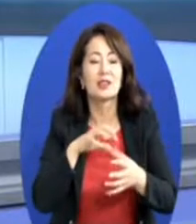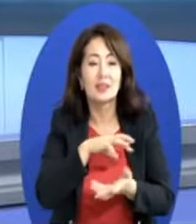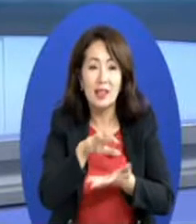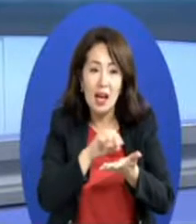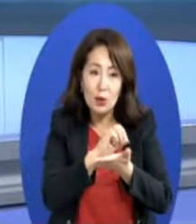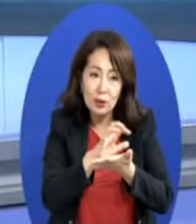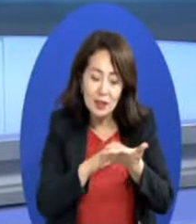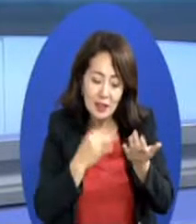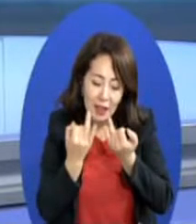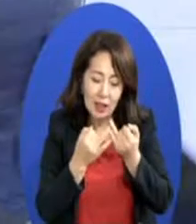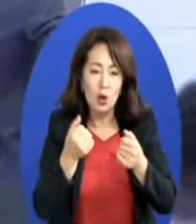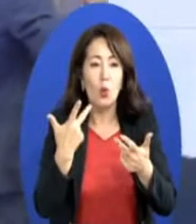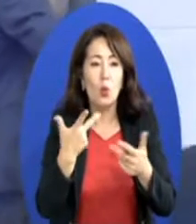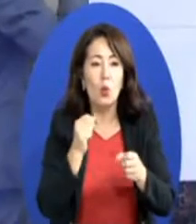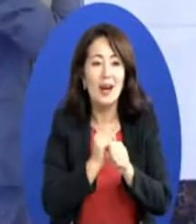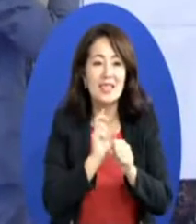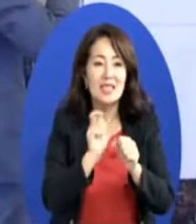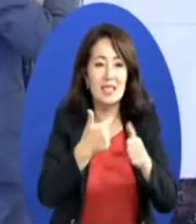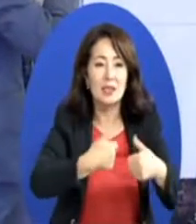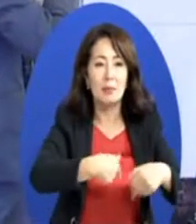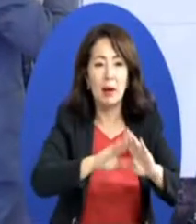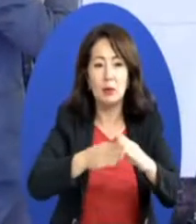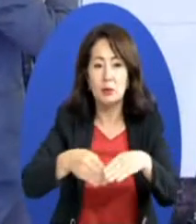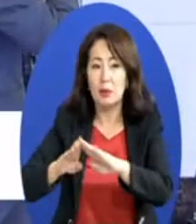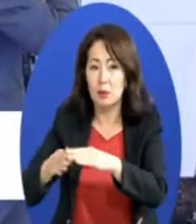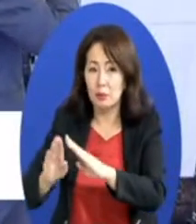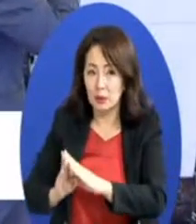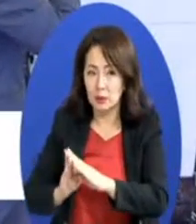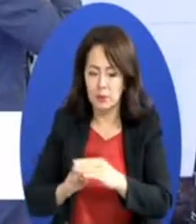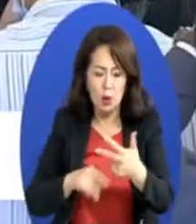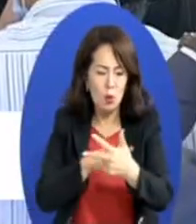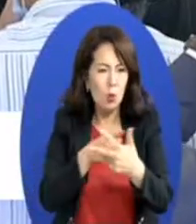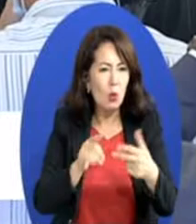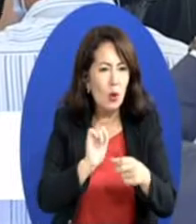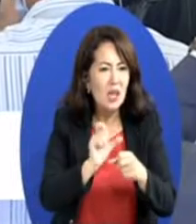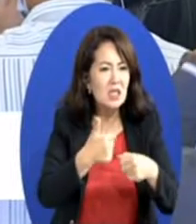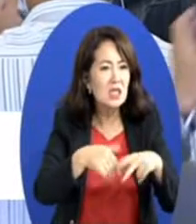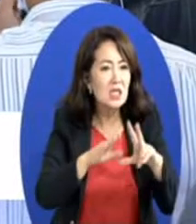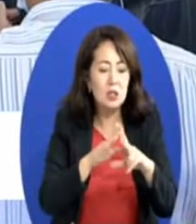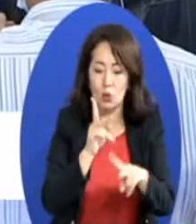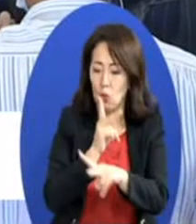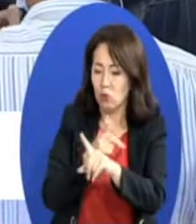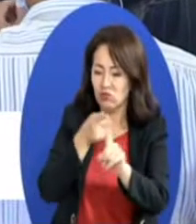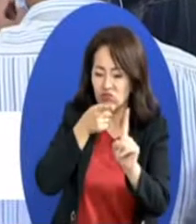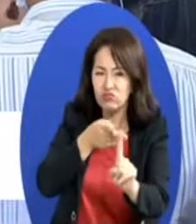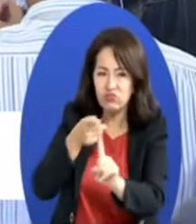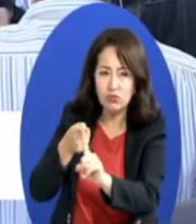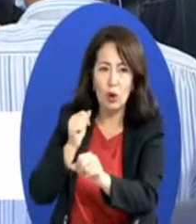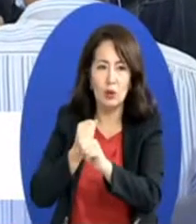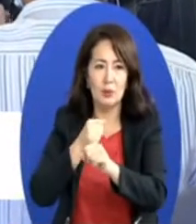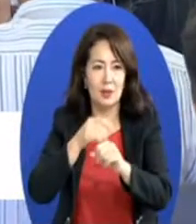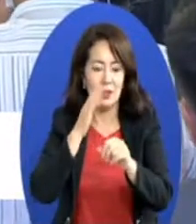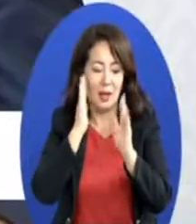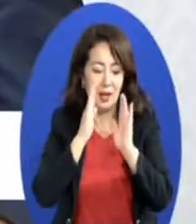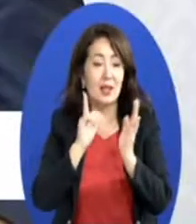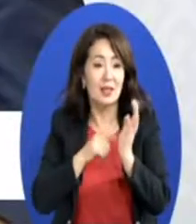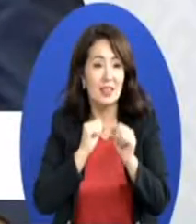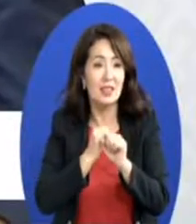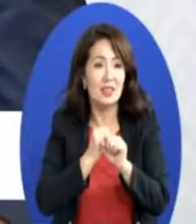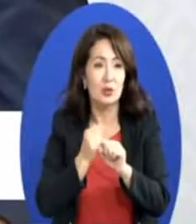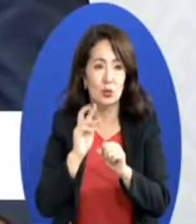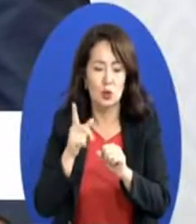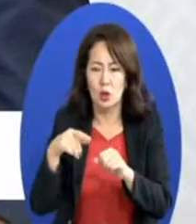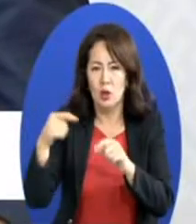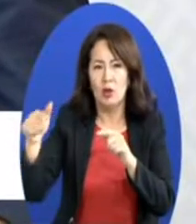3 ажлын хэсгийг байгуулжээ. За дээрх ажлын эсвэл хуулийн төслүүдэд тогтож ажиллах чиглэлийг бүлгээс нөгсөн байна. Үүнээс гадна